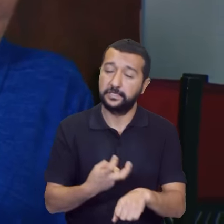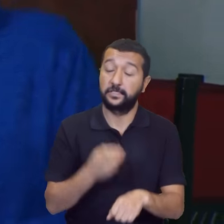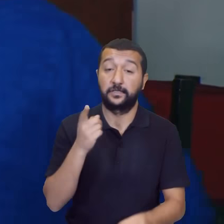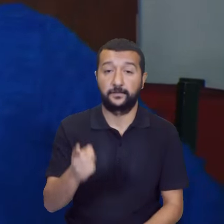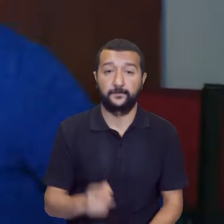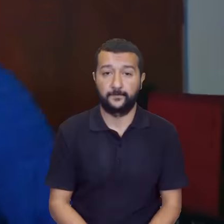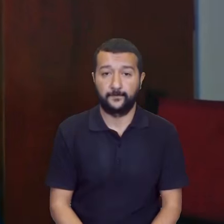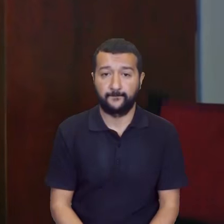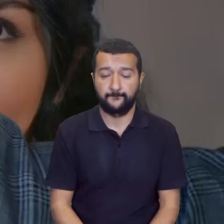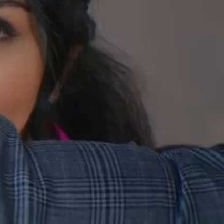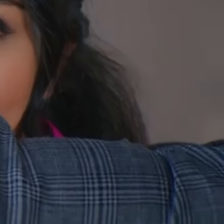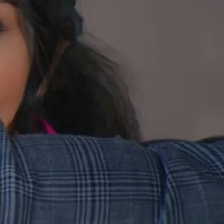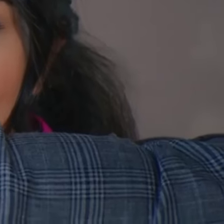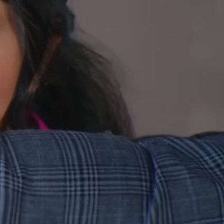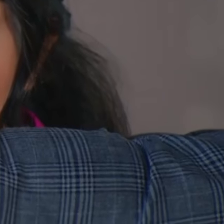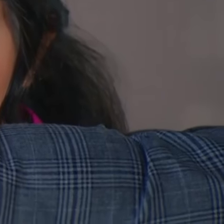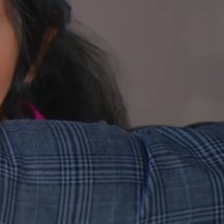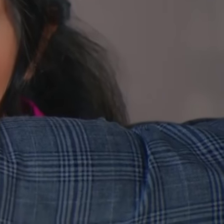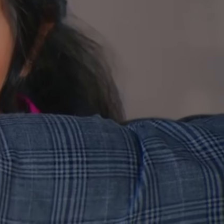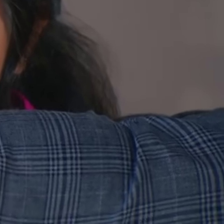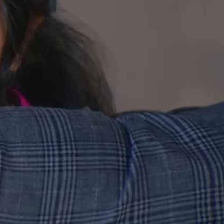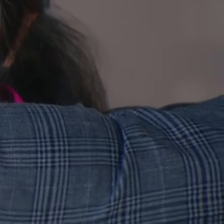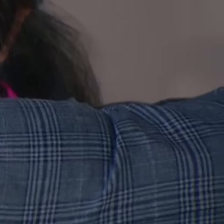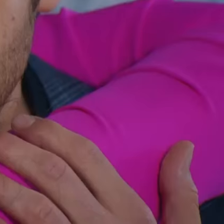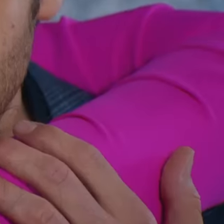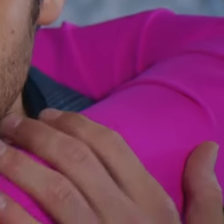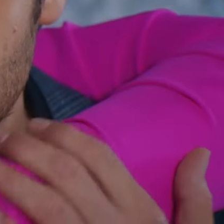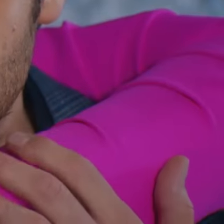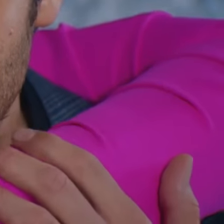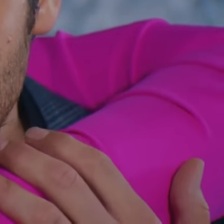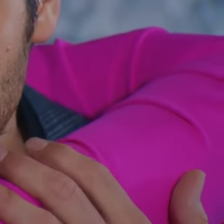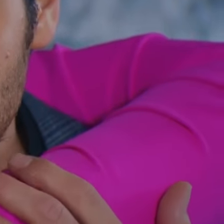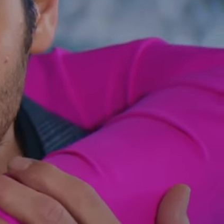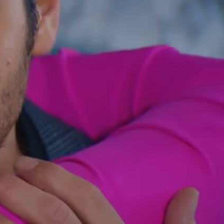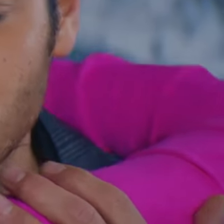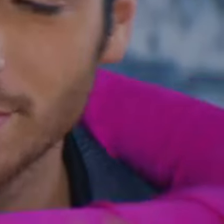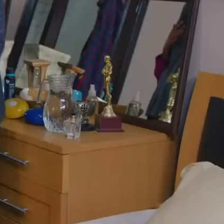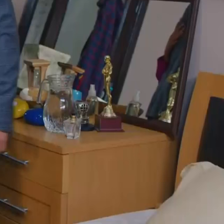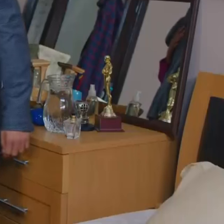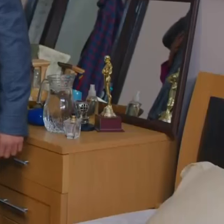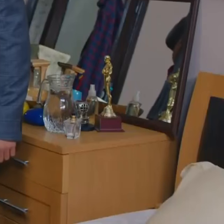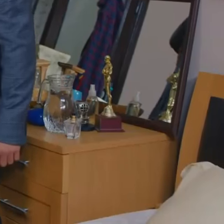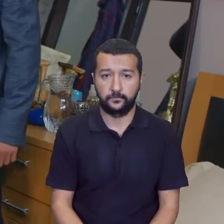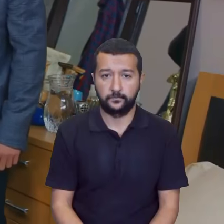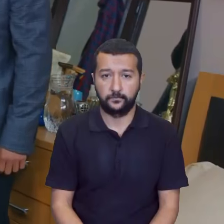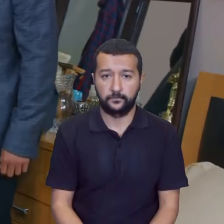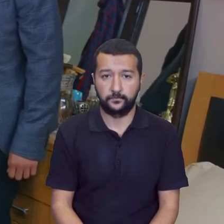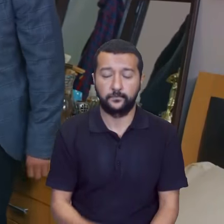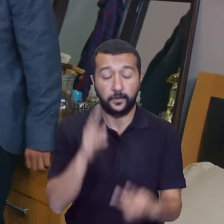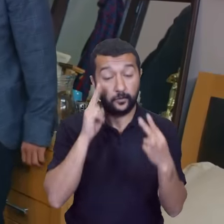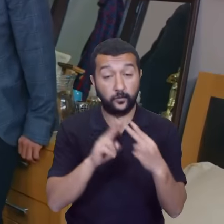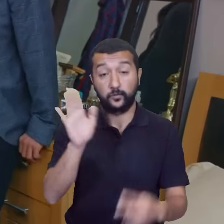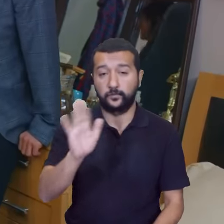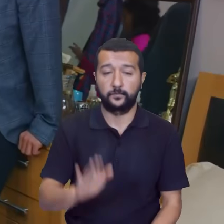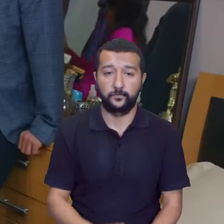Maşallah. Kulak çekip kapıdan uzaklaştı. Hale sarılmaktan memnun, gülümsedi. Hadi